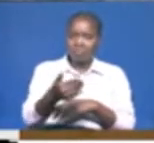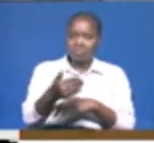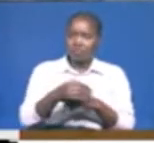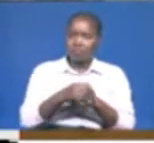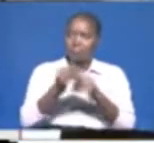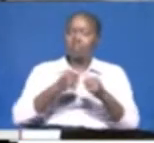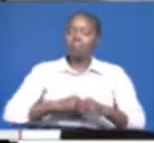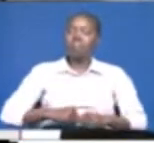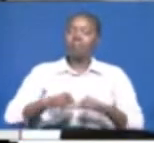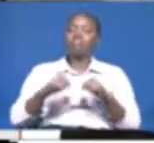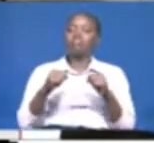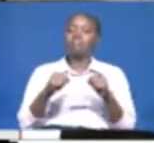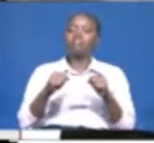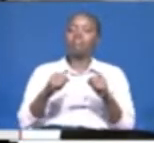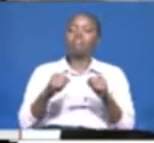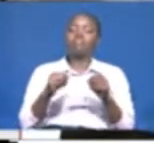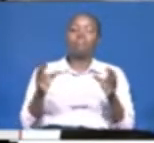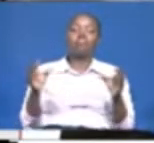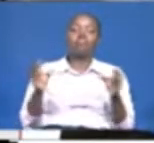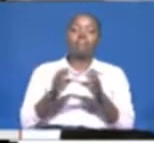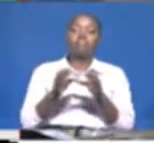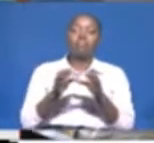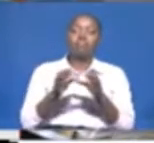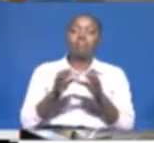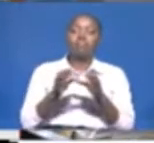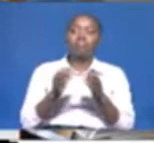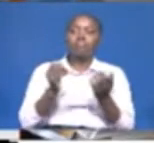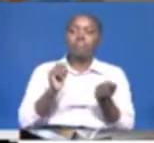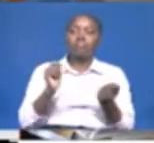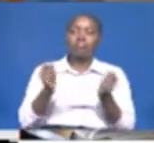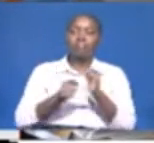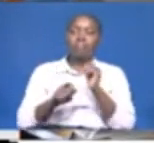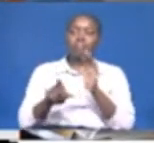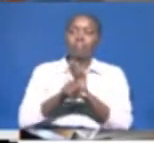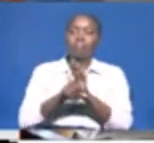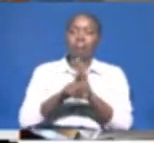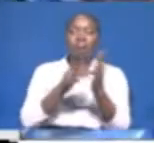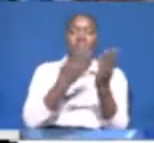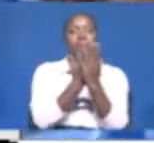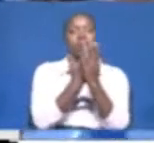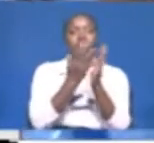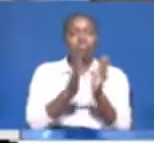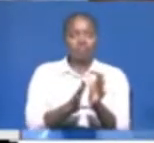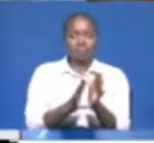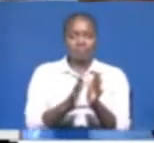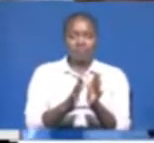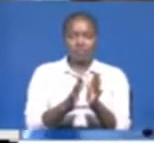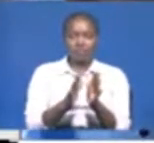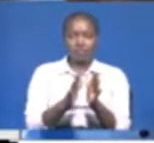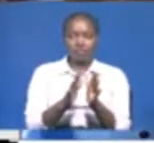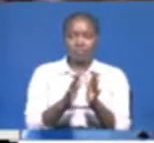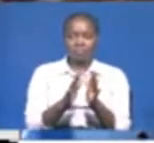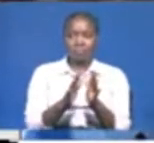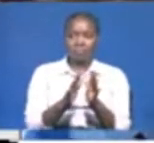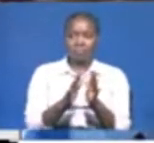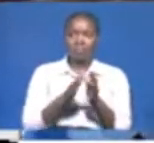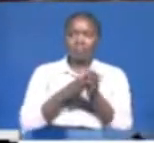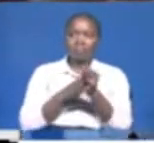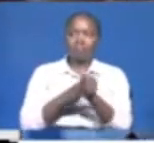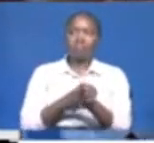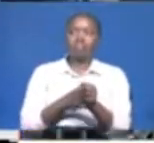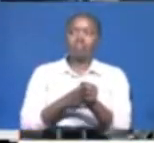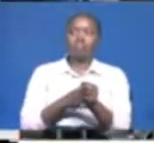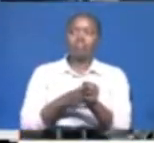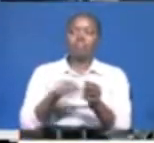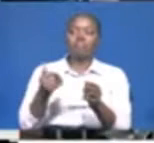Mwenyekiti wa jopo na kuratibu sera na marekebisho ya sheria za wafungwa Dr. Lydia Muriuki aliwaongoza wanajopo